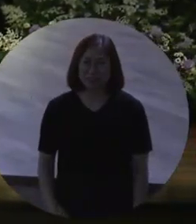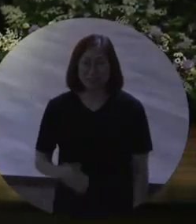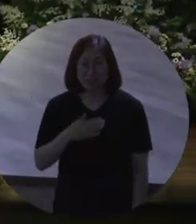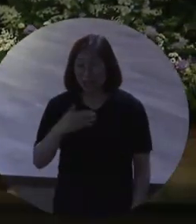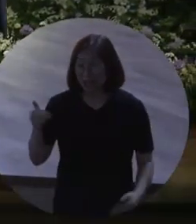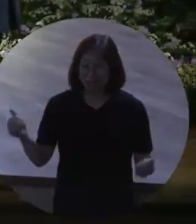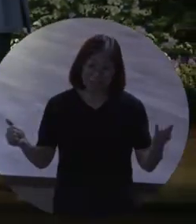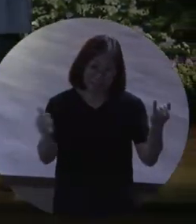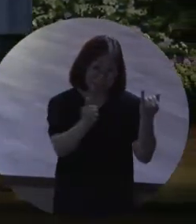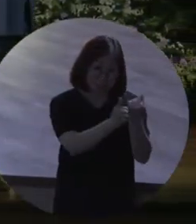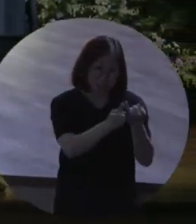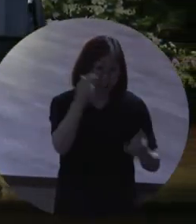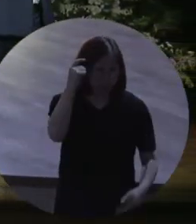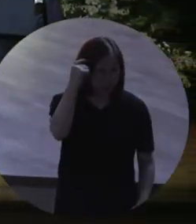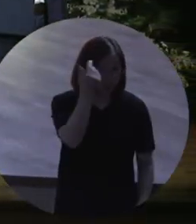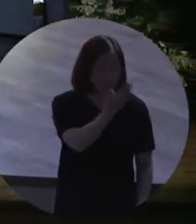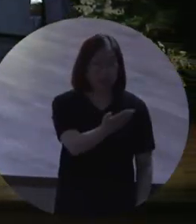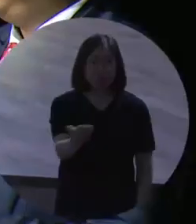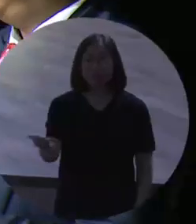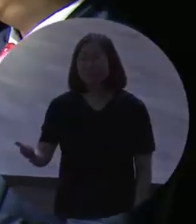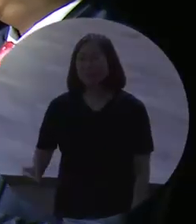장가갈 수 있을까?